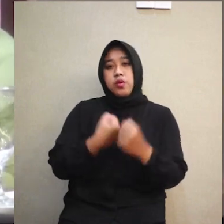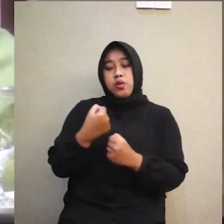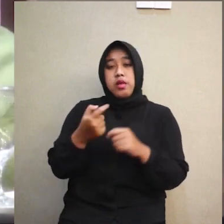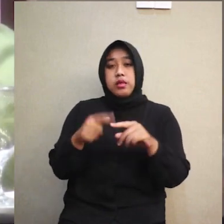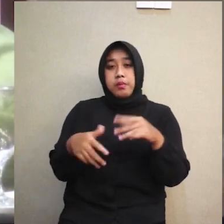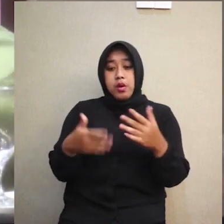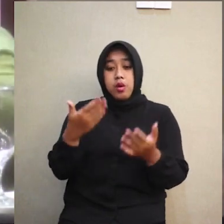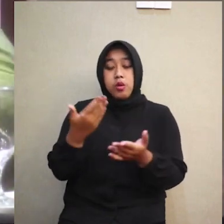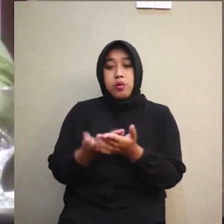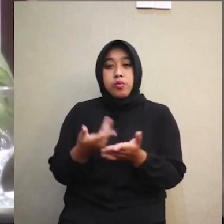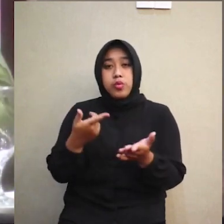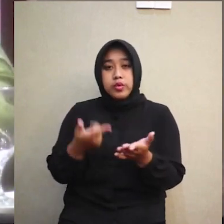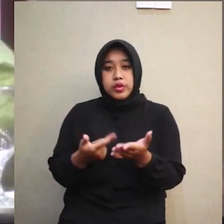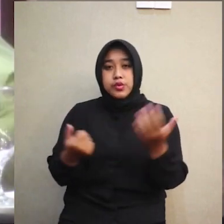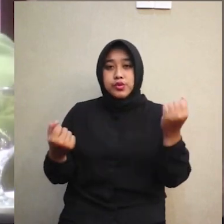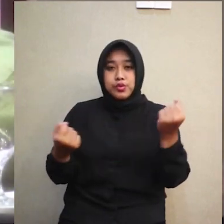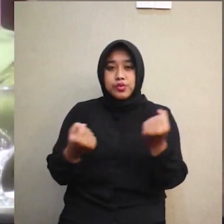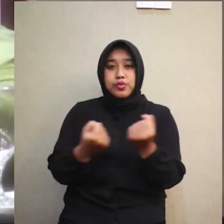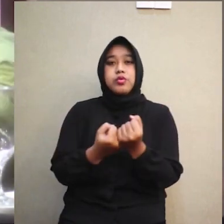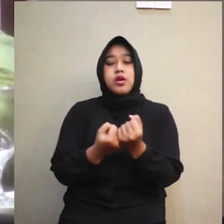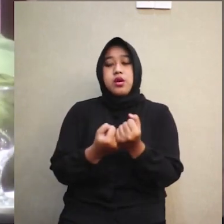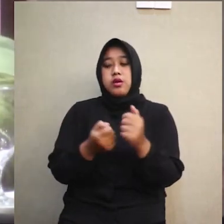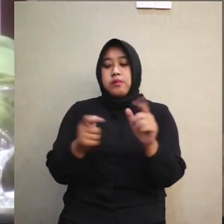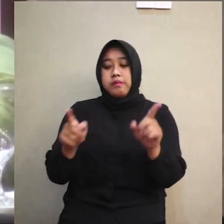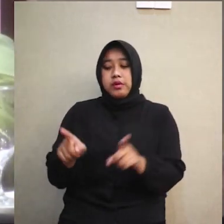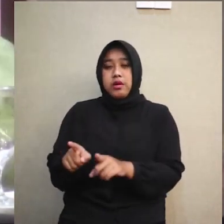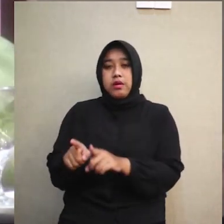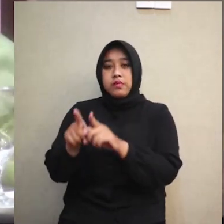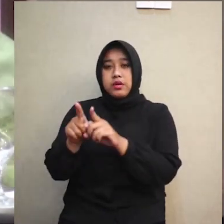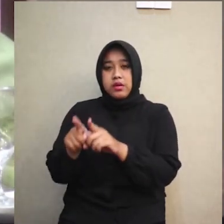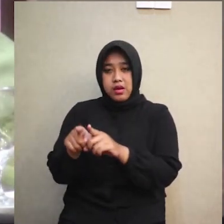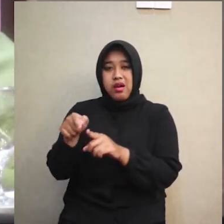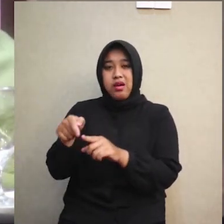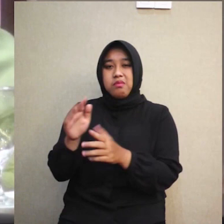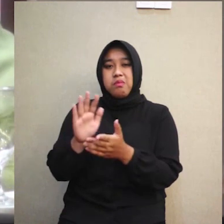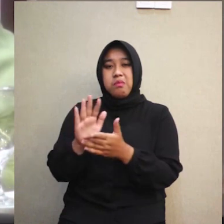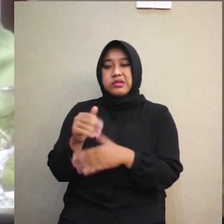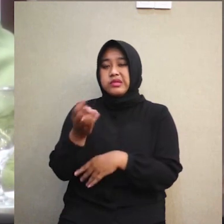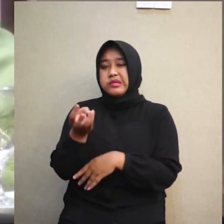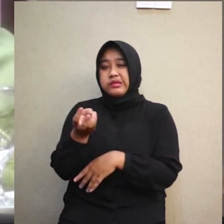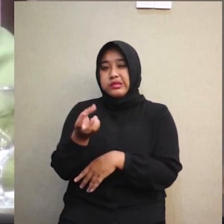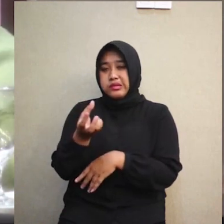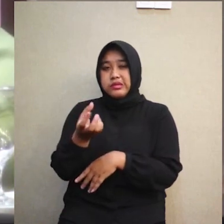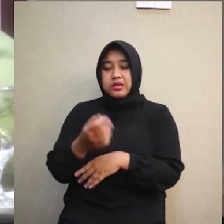support untuk pendampingan ini sangat kecil sekali bahkan